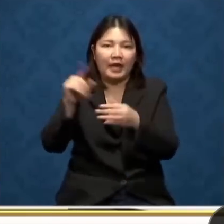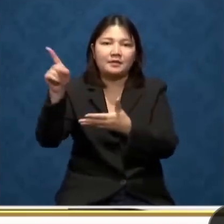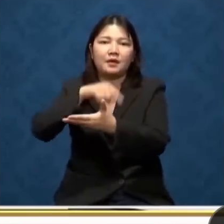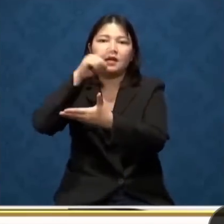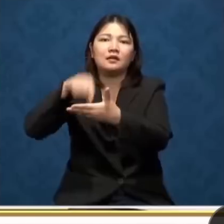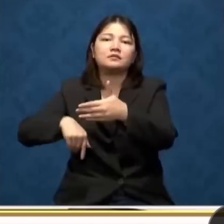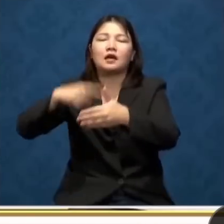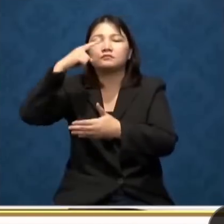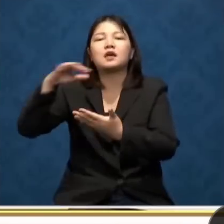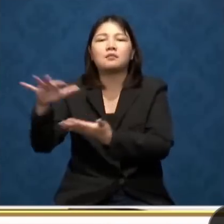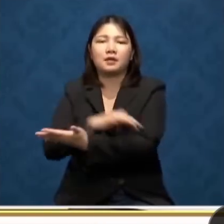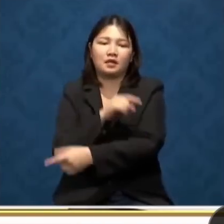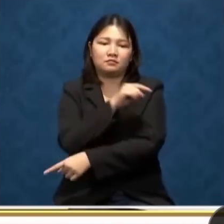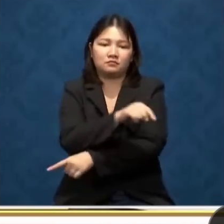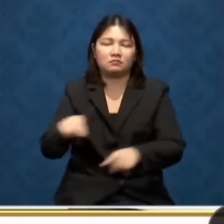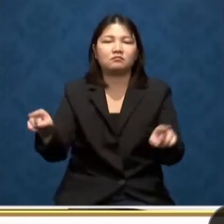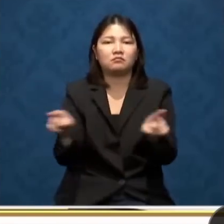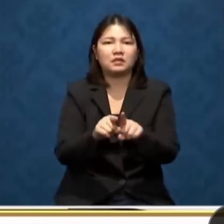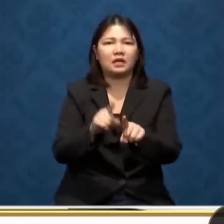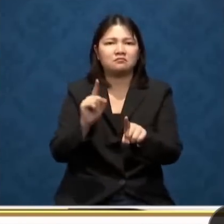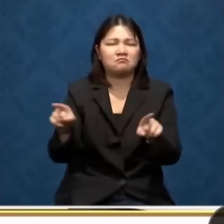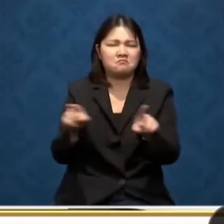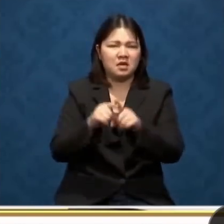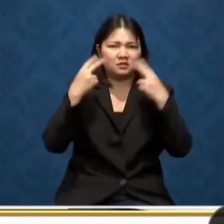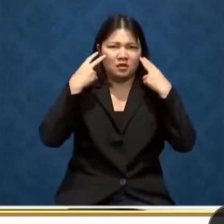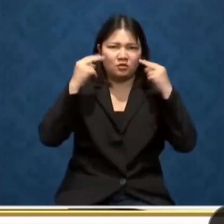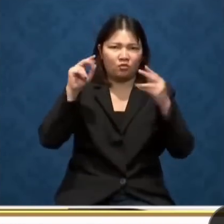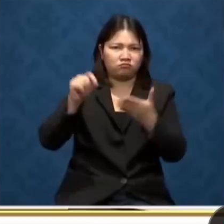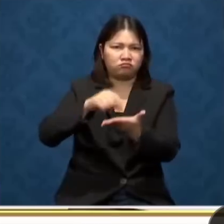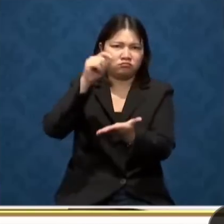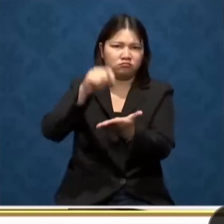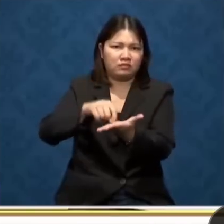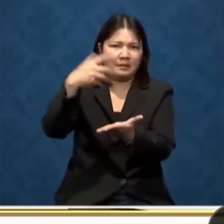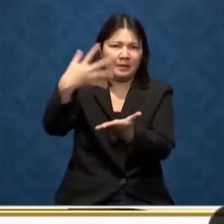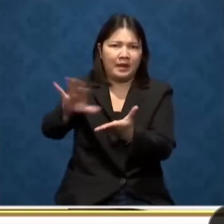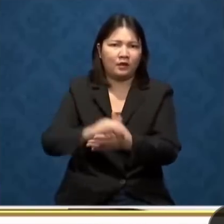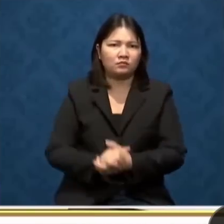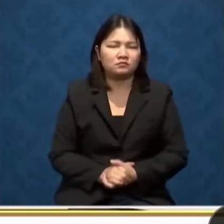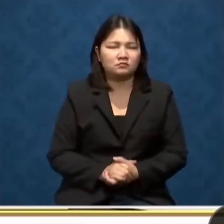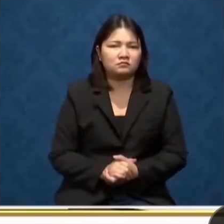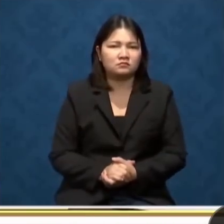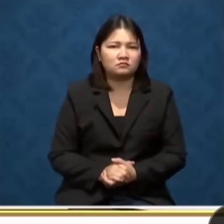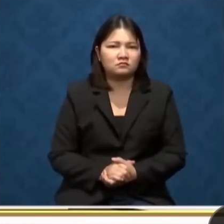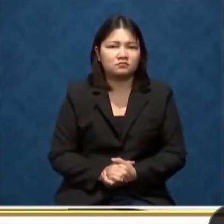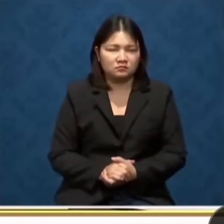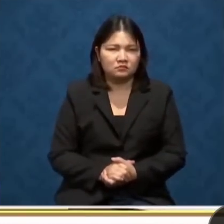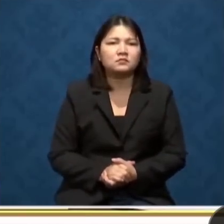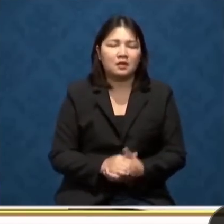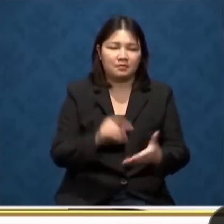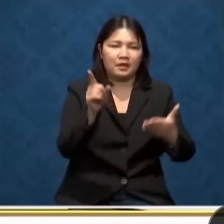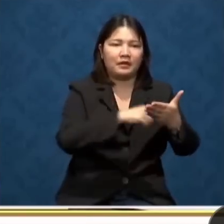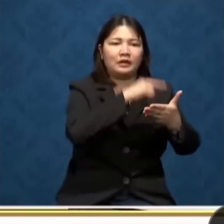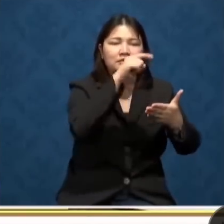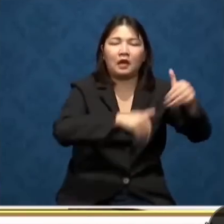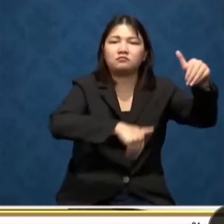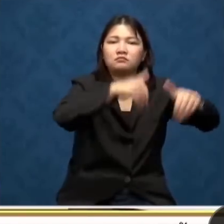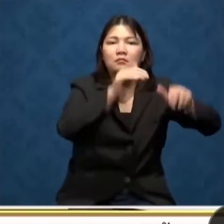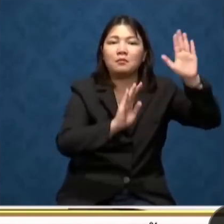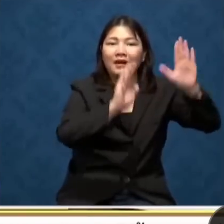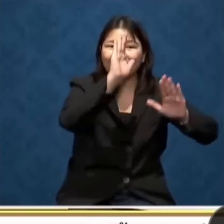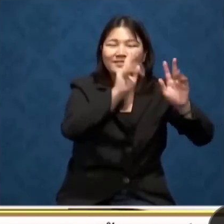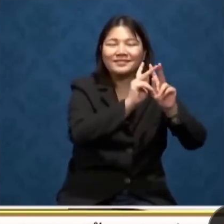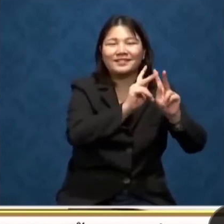ไปสาบวาทำรา้คลนำ Christinaวามคือบหน้าในเรื่องของการเลือกตั้งบอดปกสัคมเป็อย่างไร